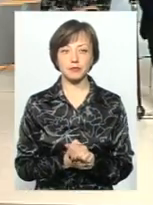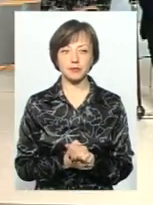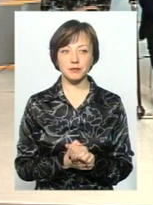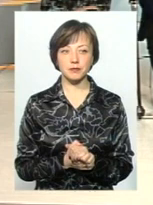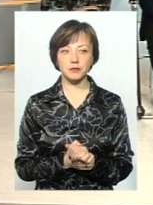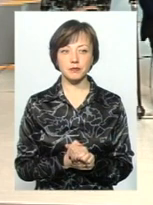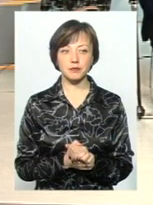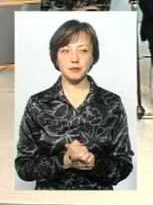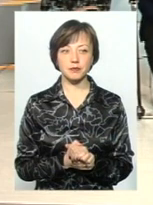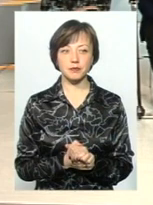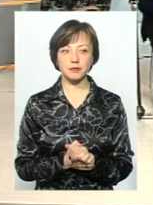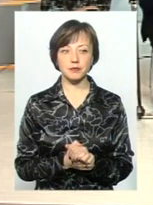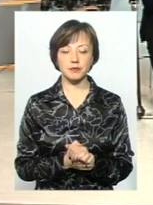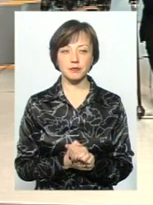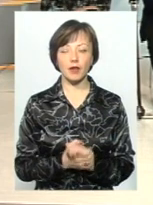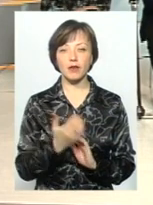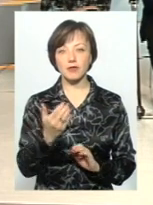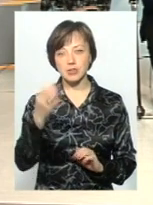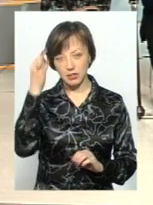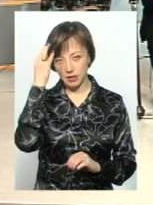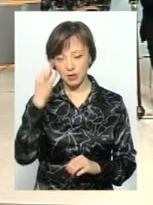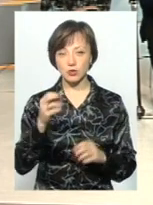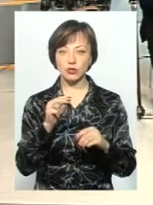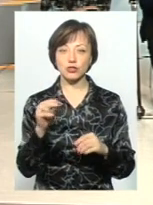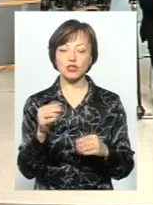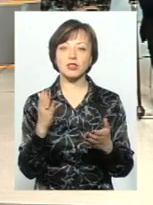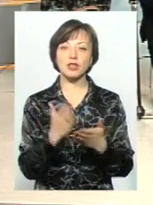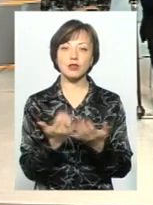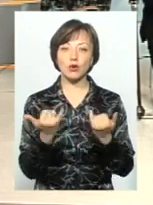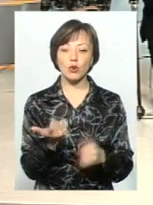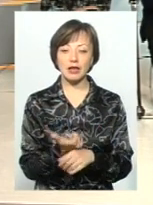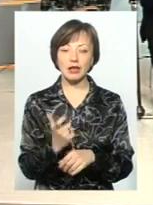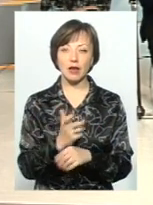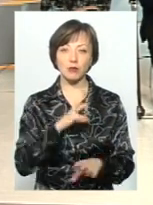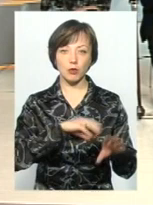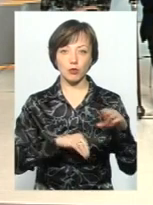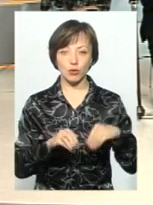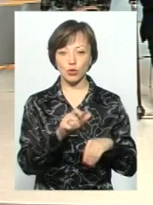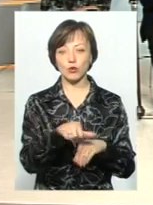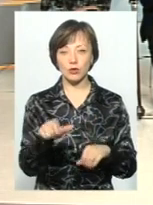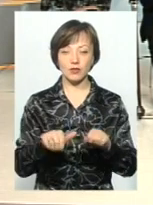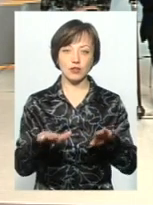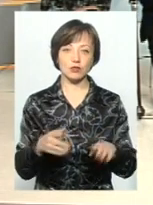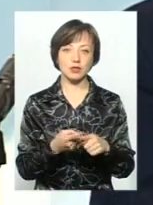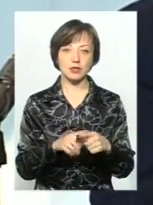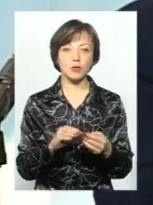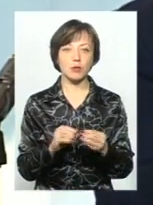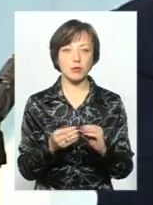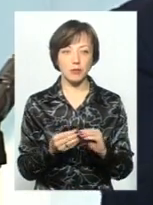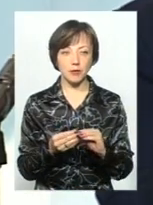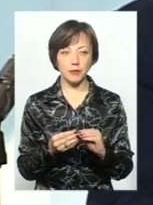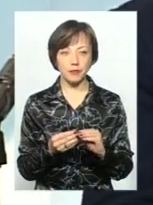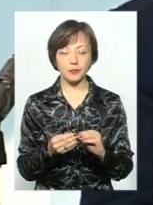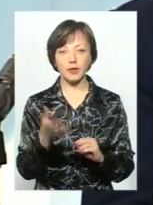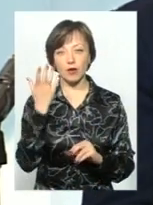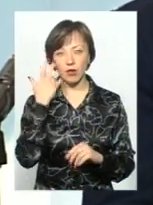згадали про те, що чи є сьогодні надприбутки і чому за рахунок людей знову ж таки вирішувати ці самі проблеми. Тому що,